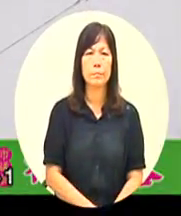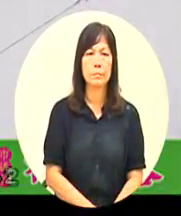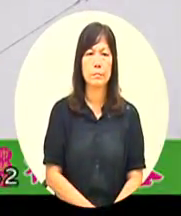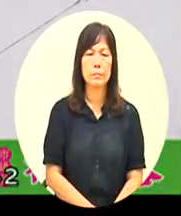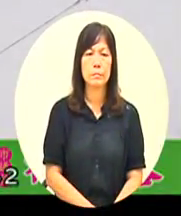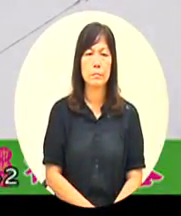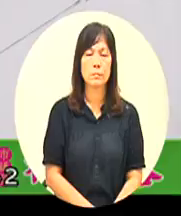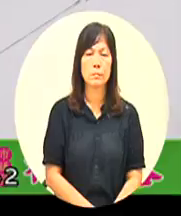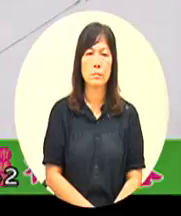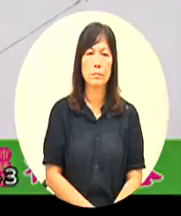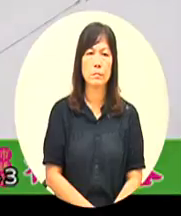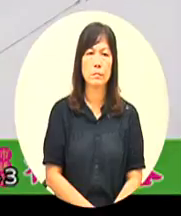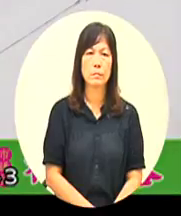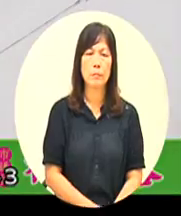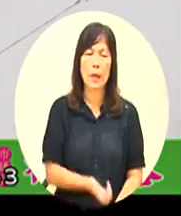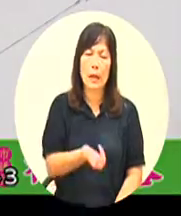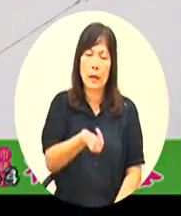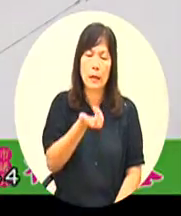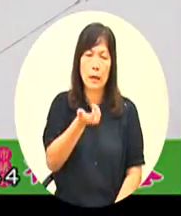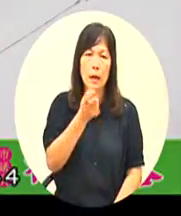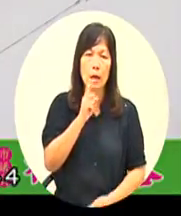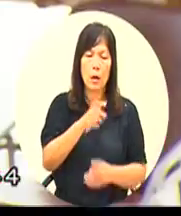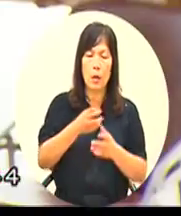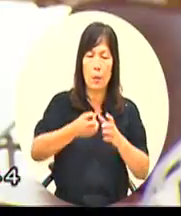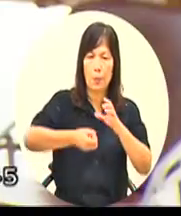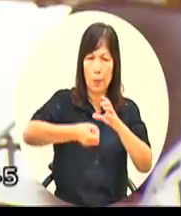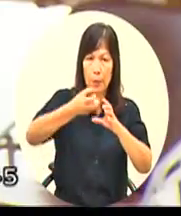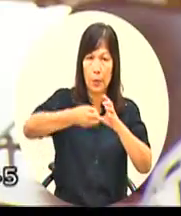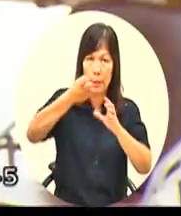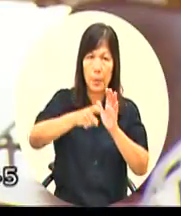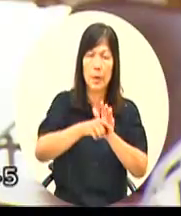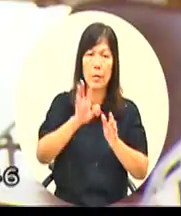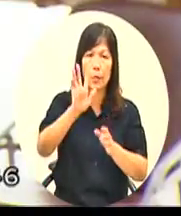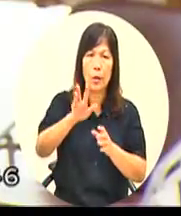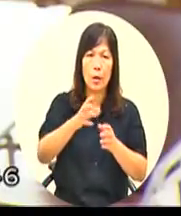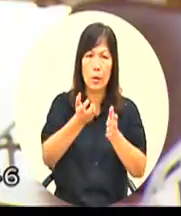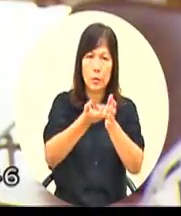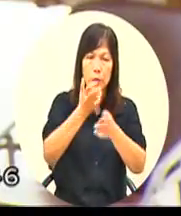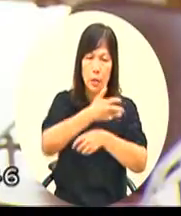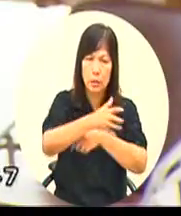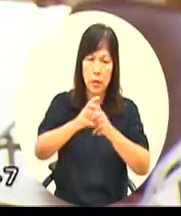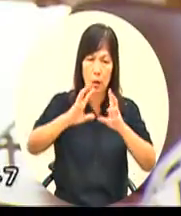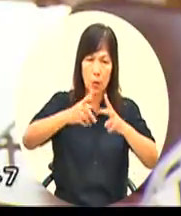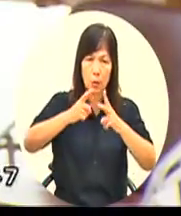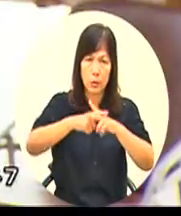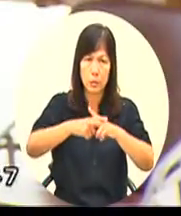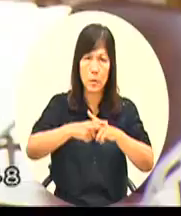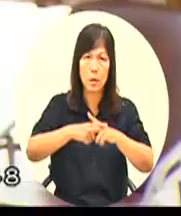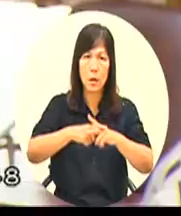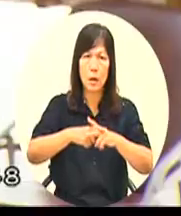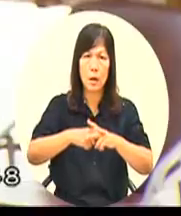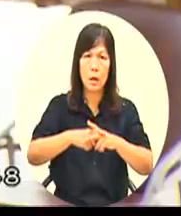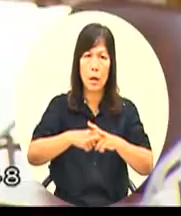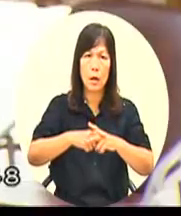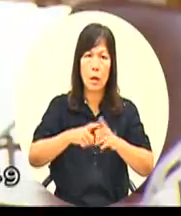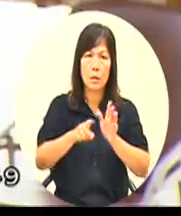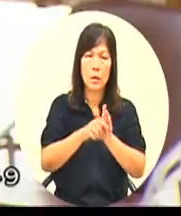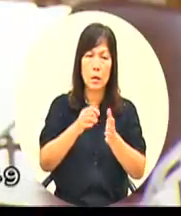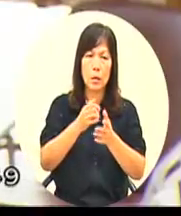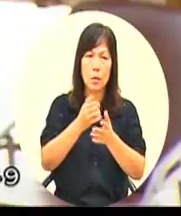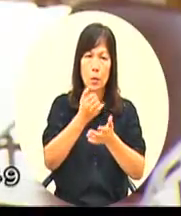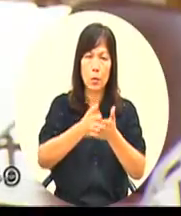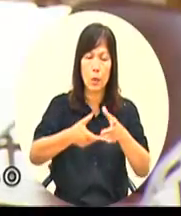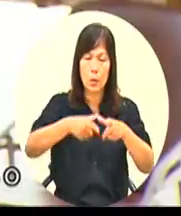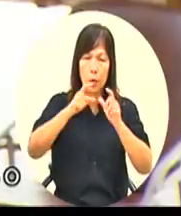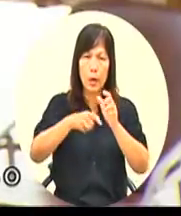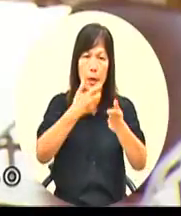好，那。我刚刚有嗅到一个小前镇国小哈，前镇国小你是不是可以退回一下哈，